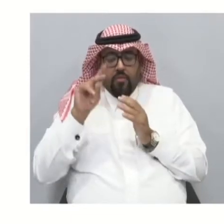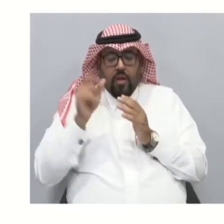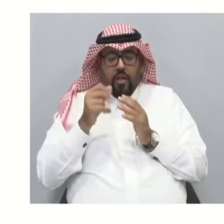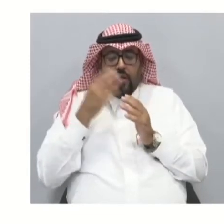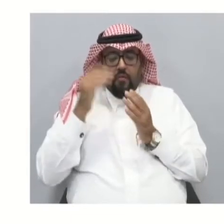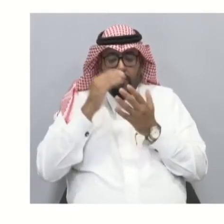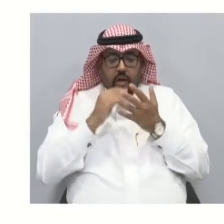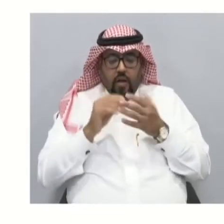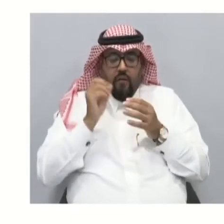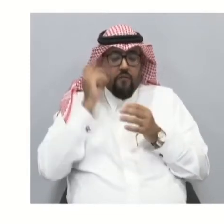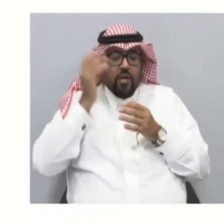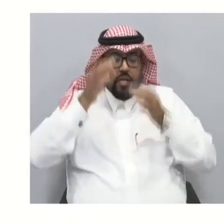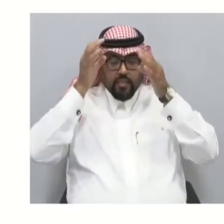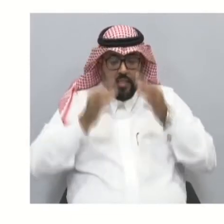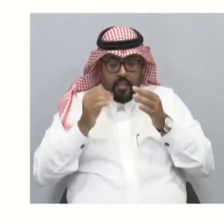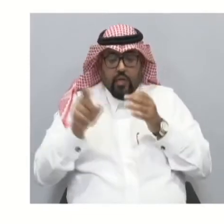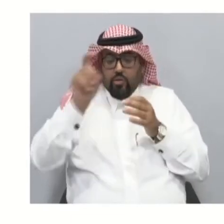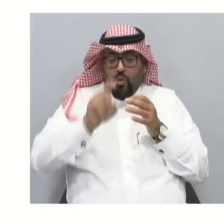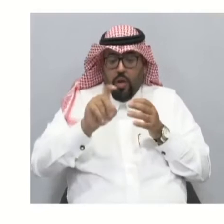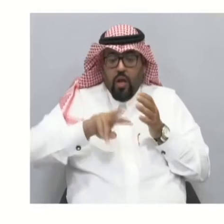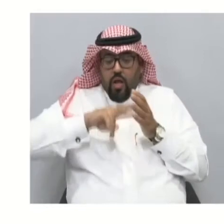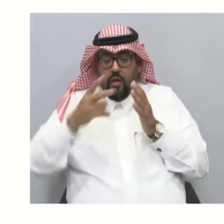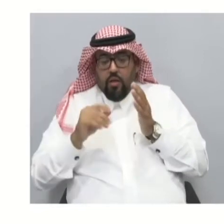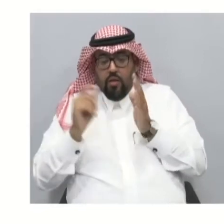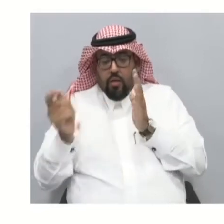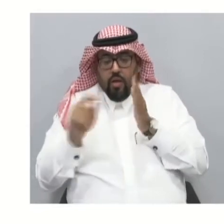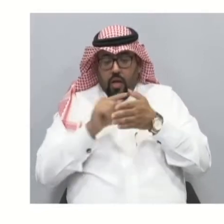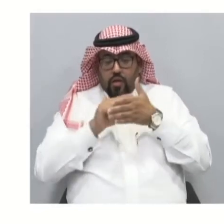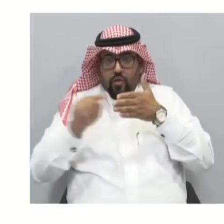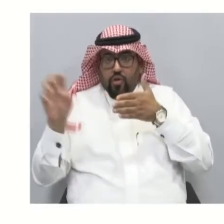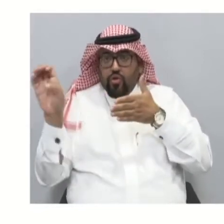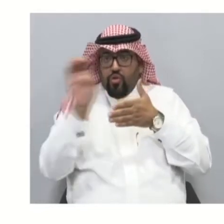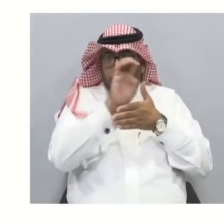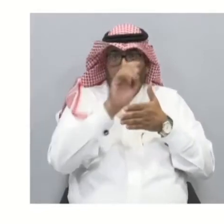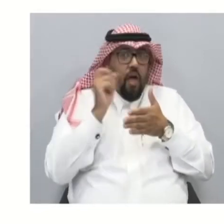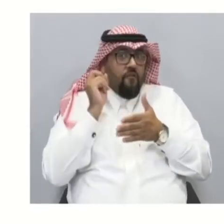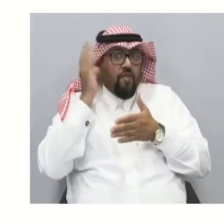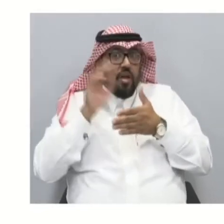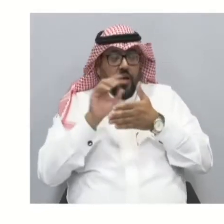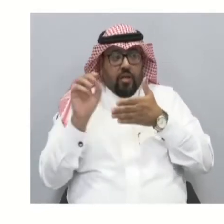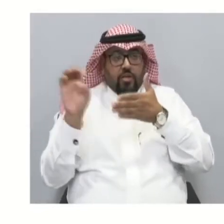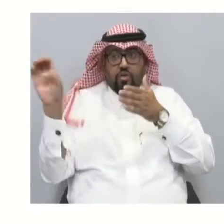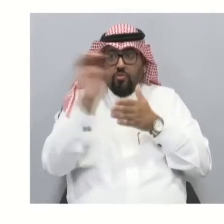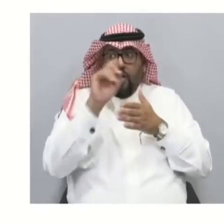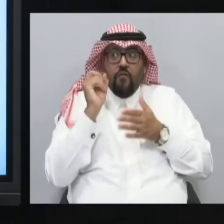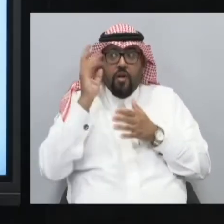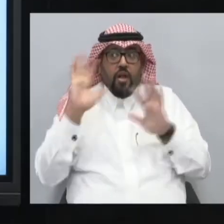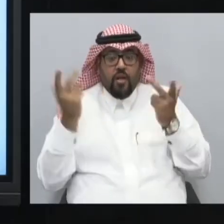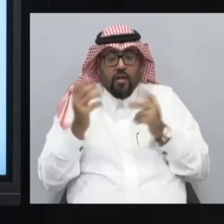هنا تحويل الفكرة الرئيسية إلى سؤال، ثم بعد ذلك وضع خط تحت الجملة التي تحمل الفكرة الرئيسية. أيضا ما هي